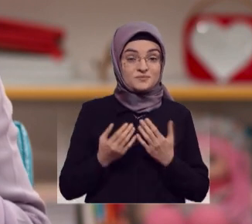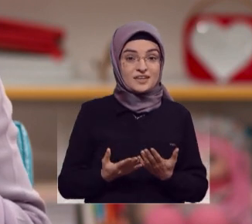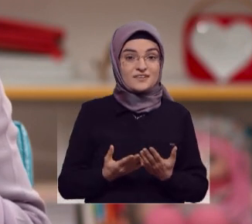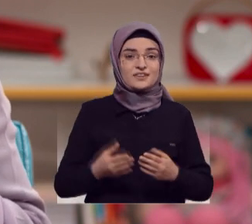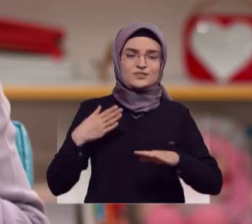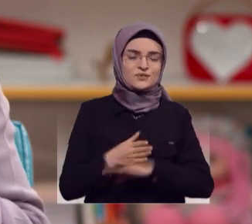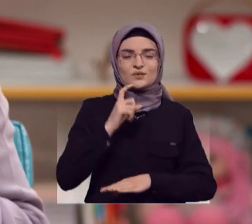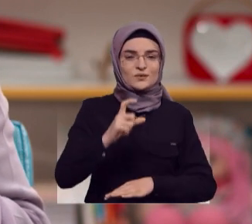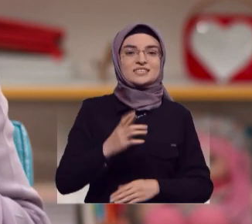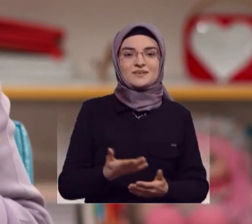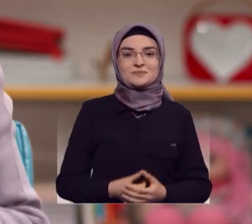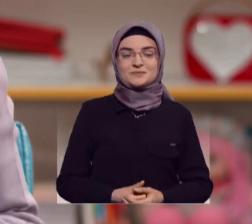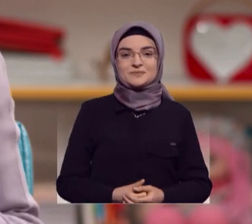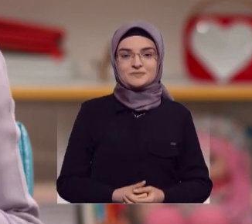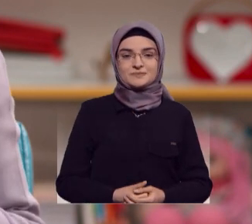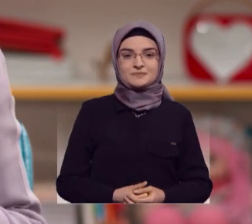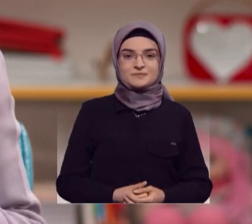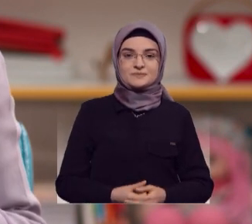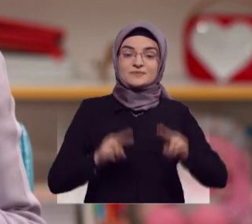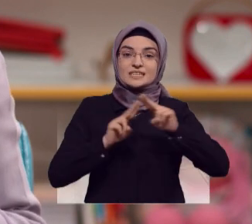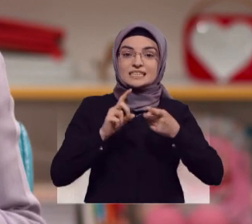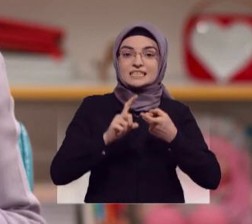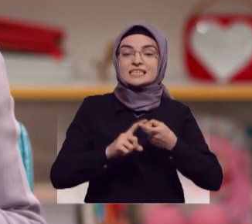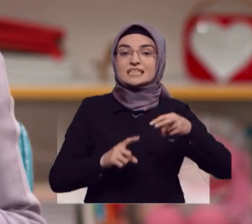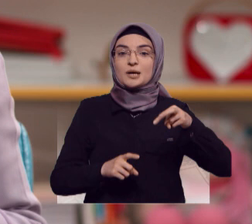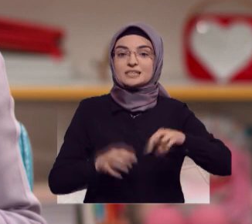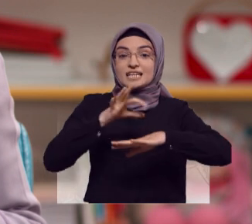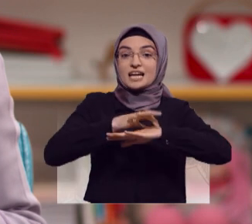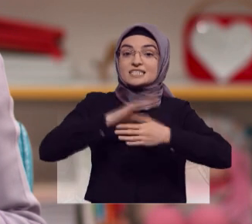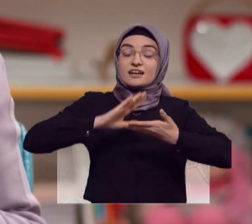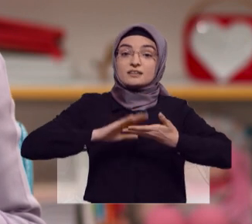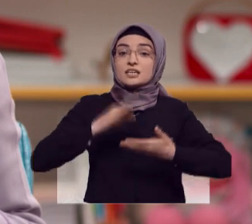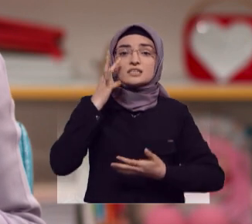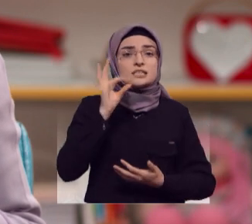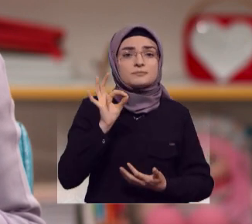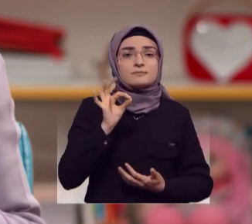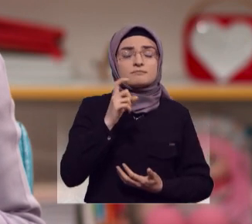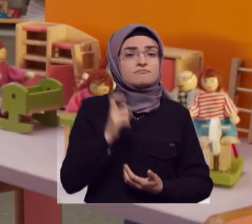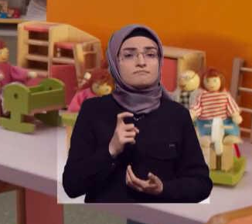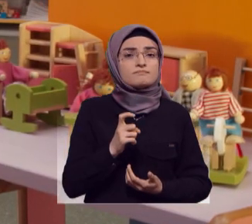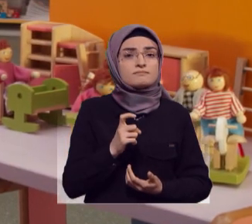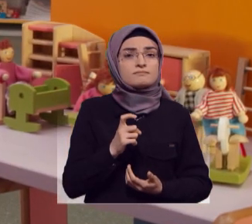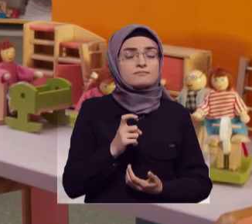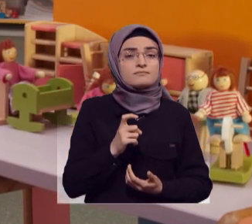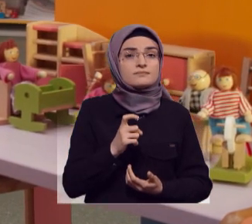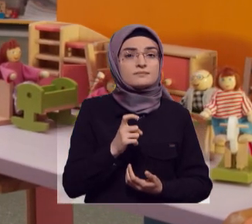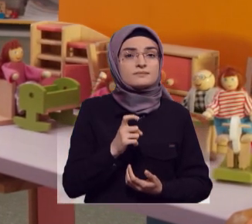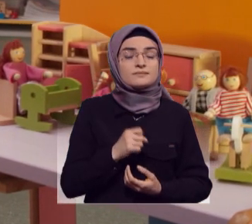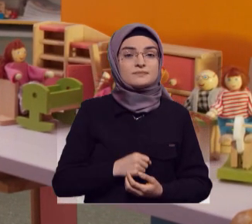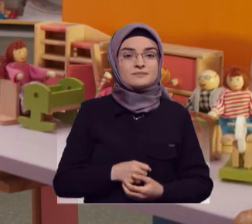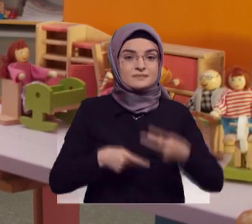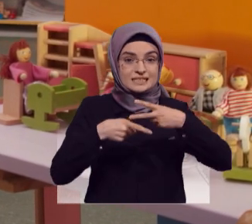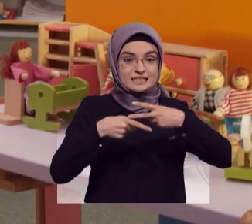Evet, doğru cevap verdiniz. Kıtır ile Pıtır'ın hasta arkadaşları kimlerdi? Kimdi